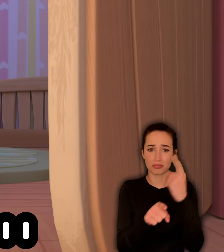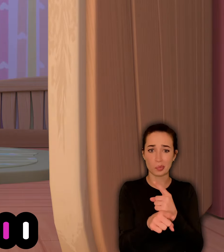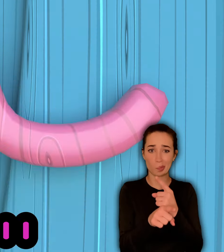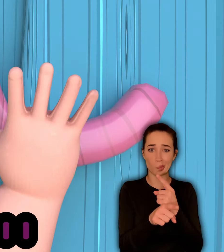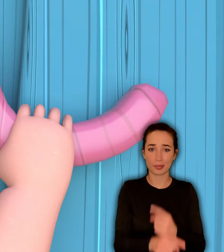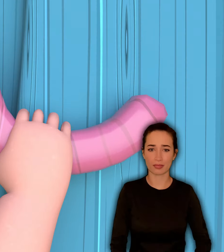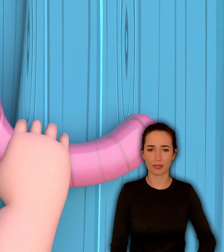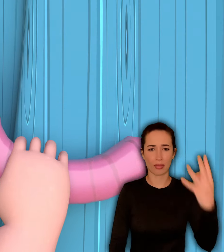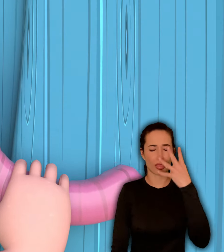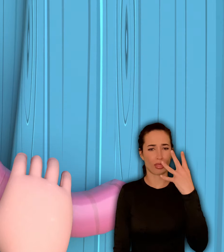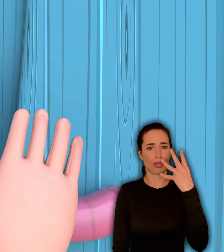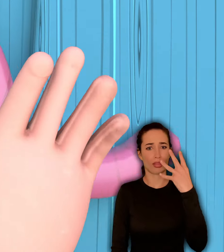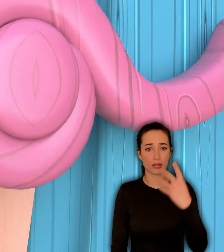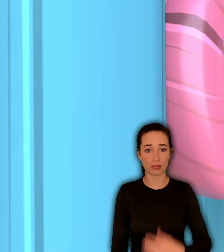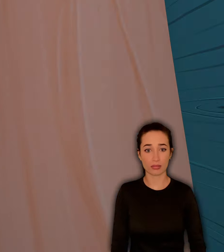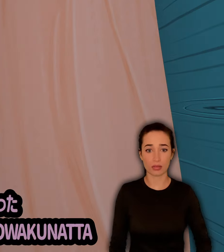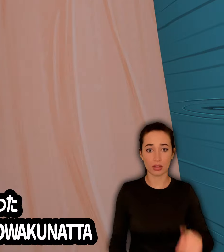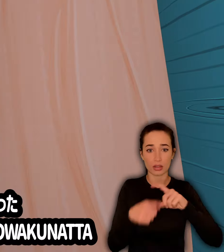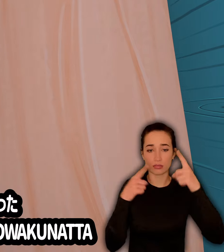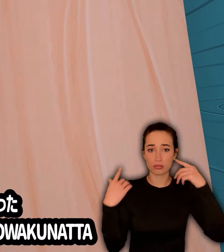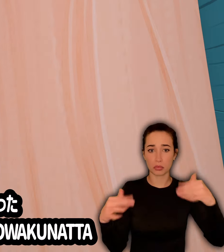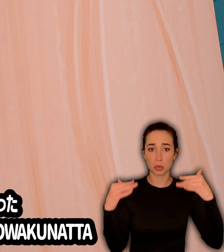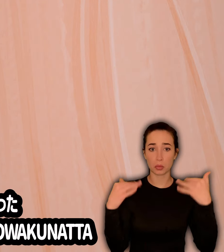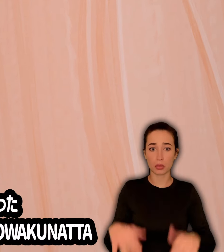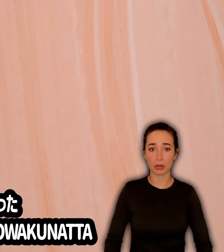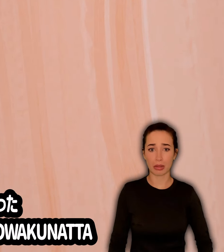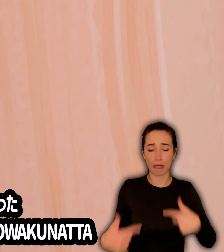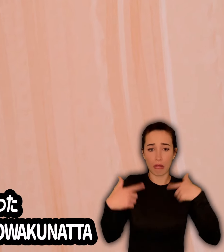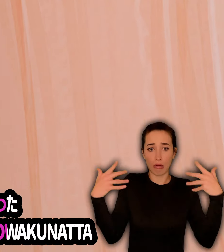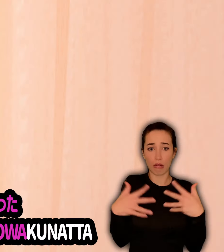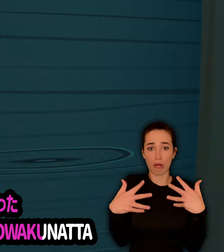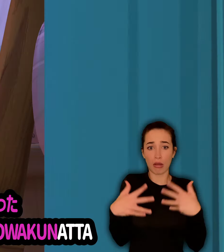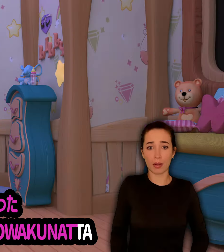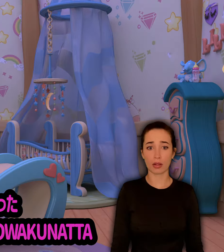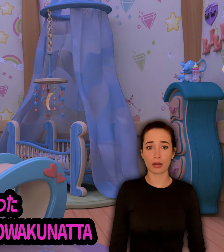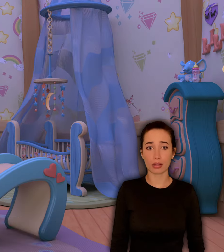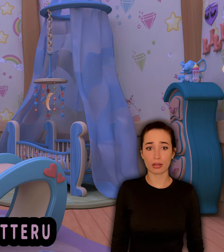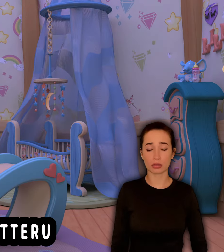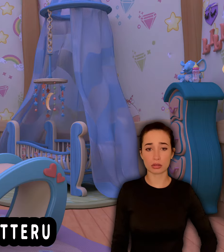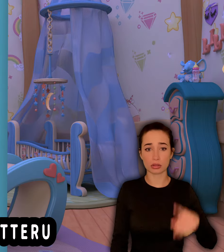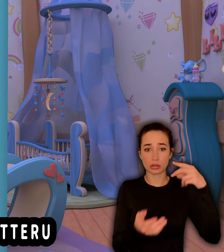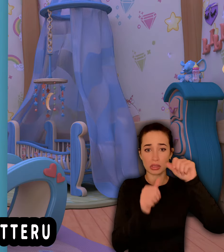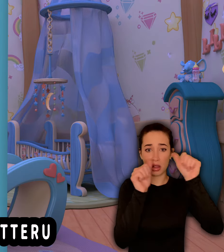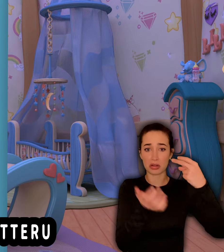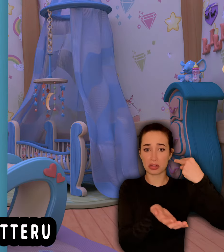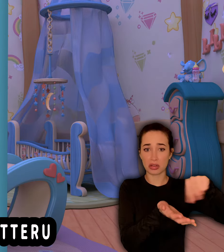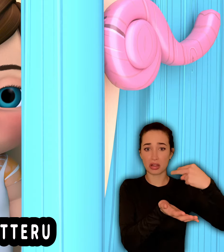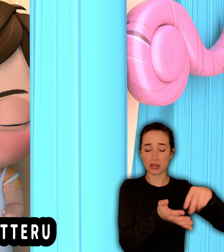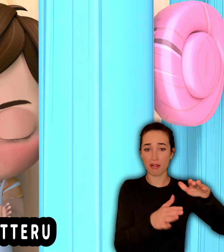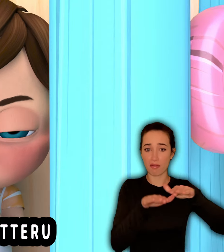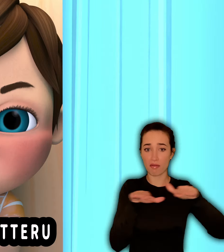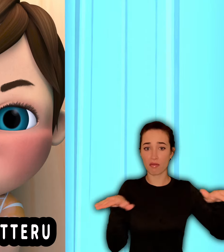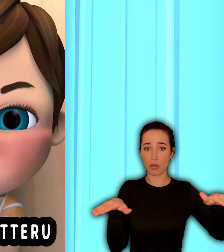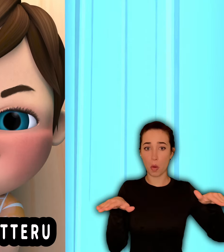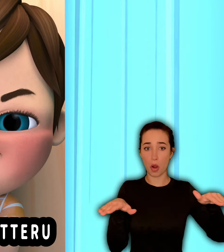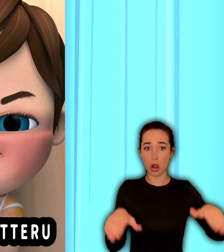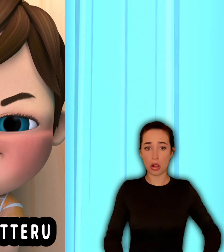おかしピカピカだ戸棚が動いて怖くなった床に影が